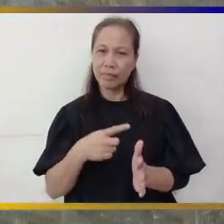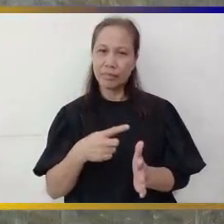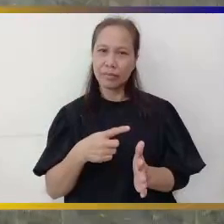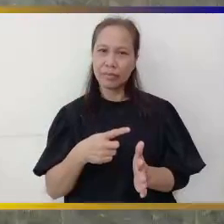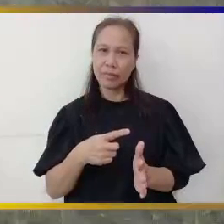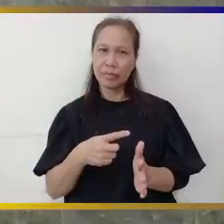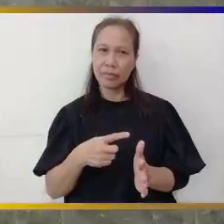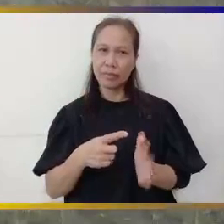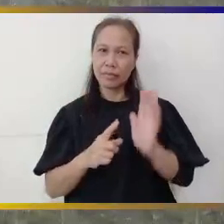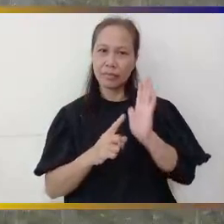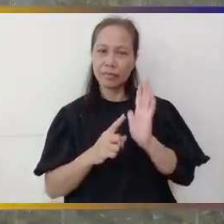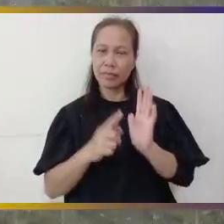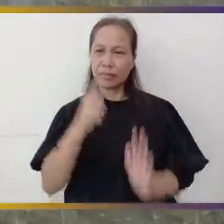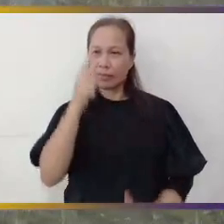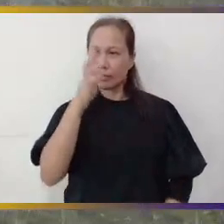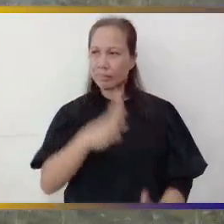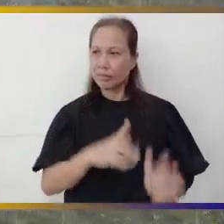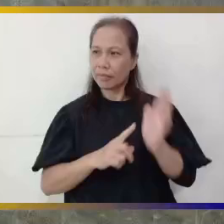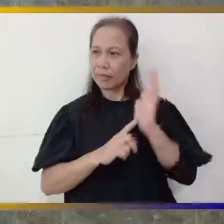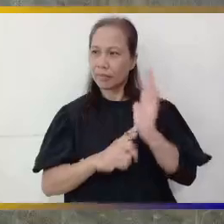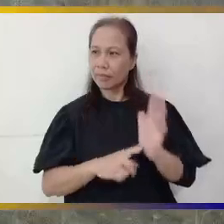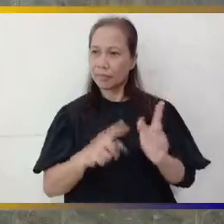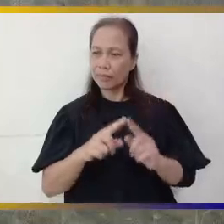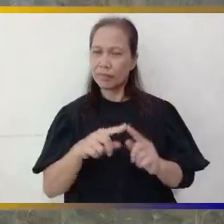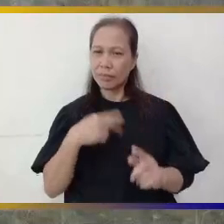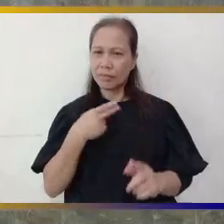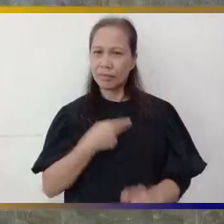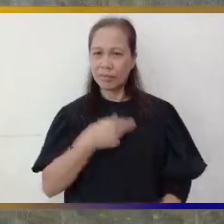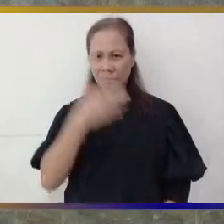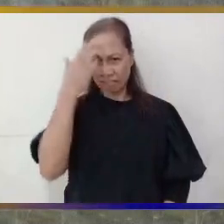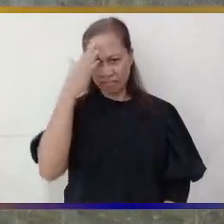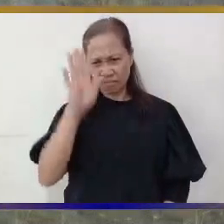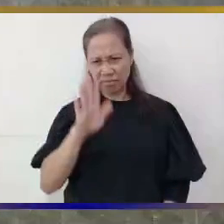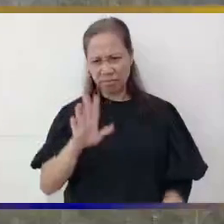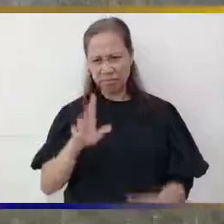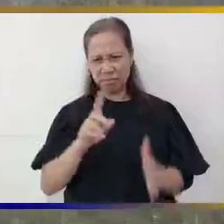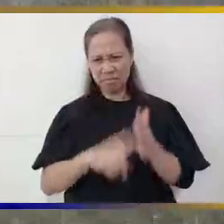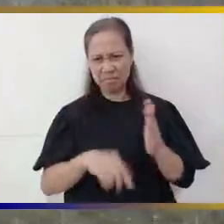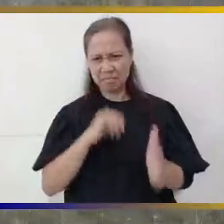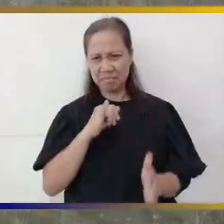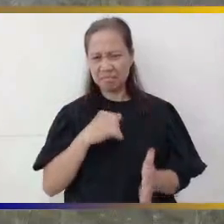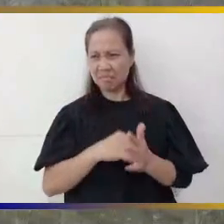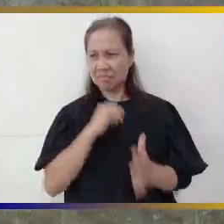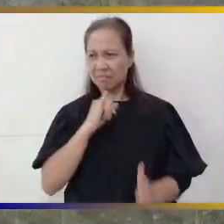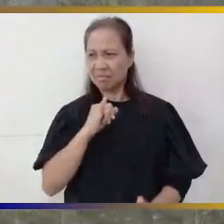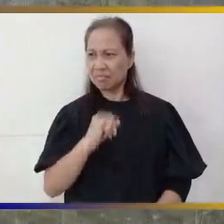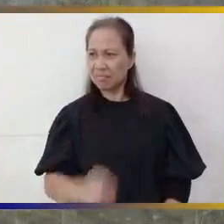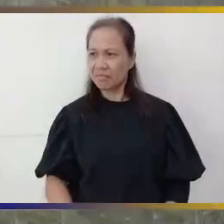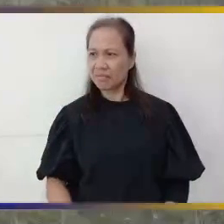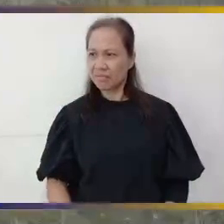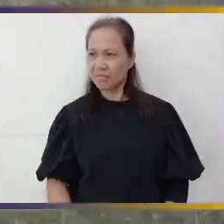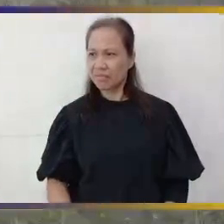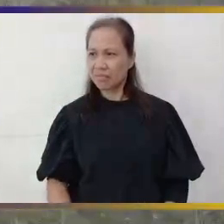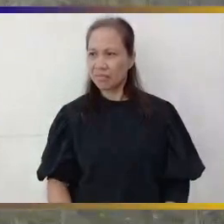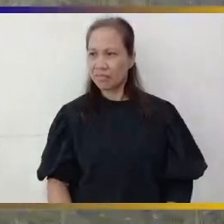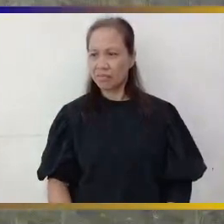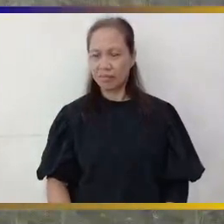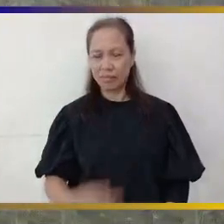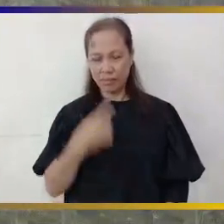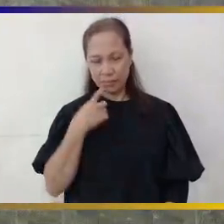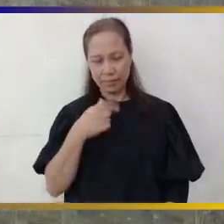atin hindi natin ma-identify yung pagmamahal ng Diyos para bang sinabing para bang sinabi ng mga wife